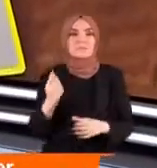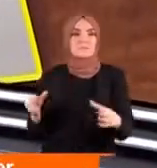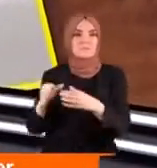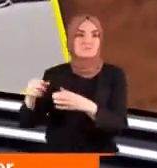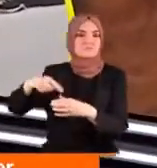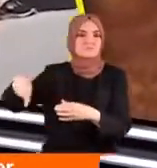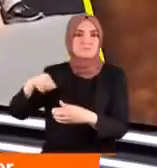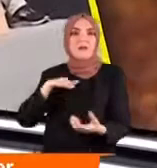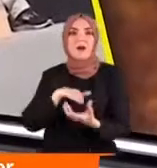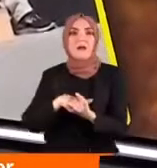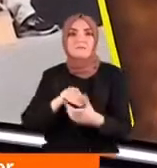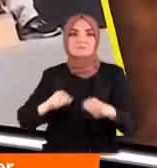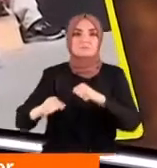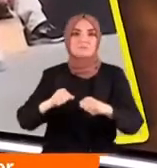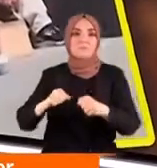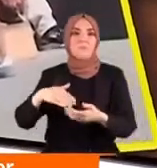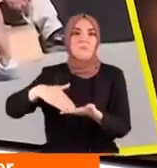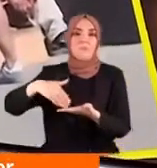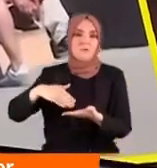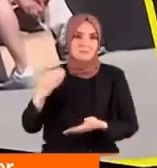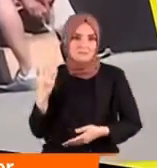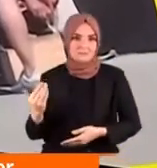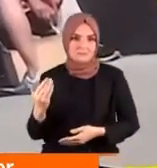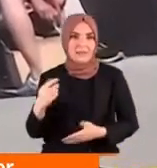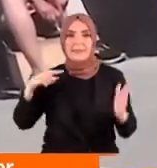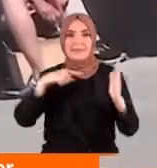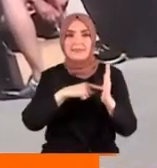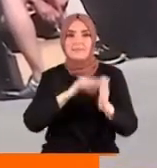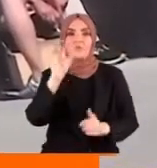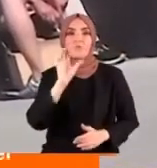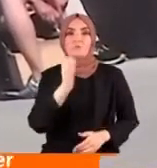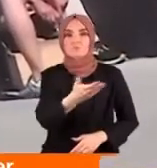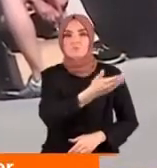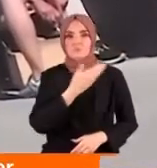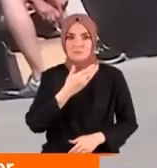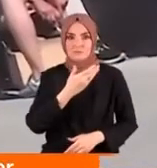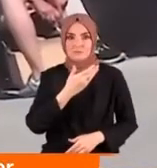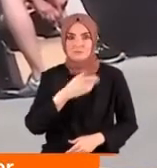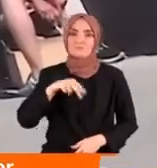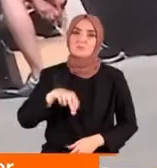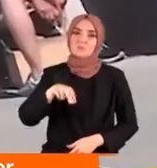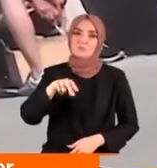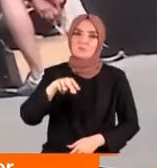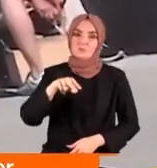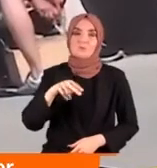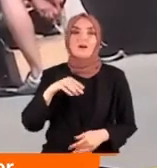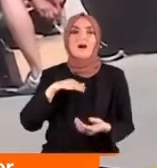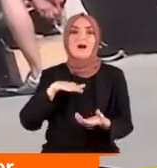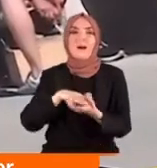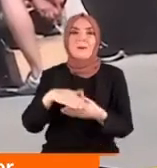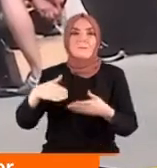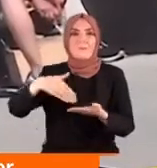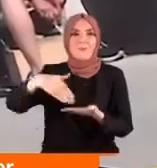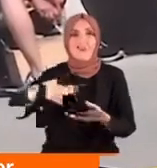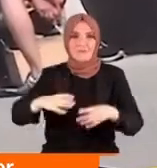de turistler var. Yürürken boya sandıklarındaki fırça yere düşüyor ve ne hikmetse bu her defasında bir